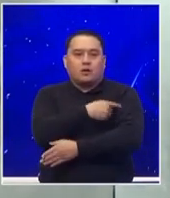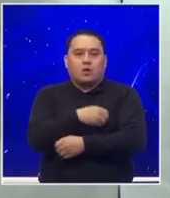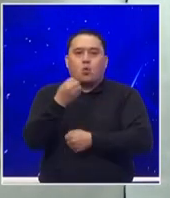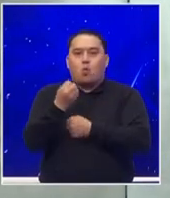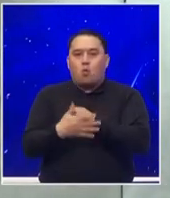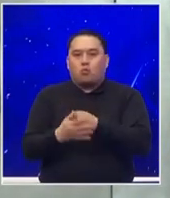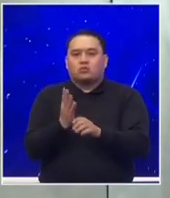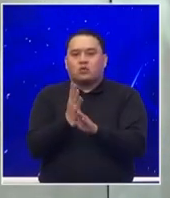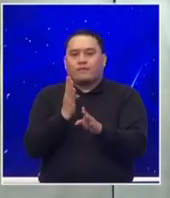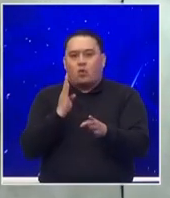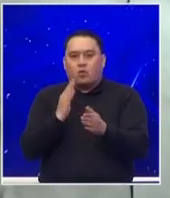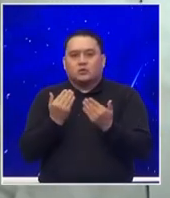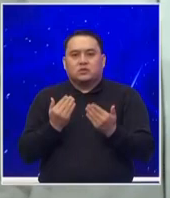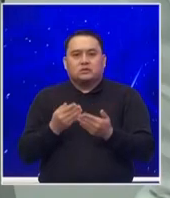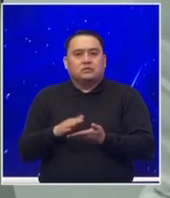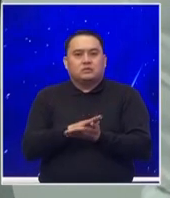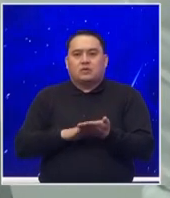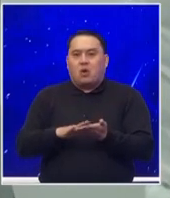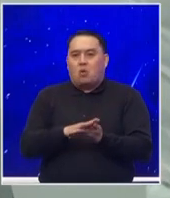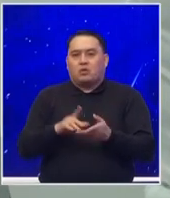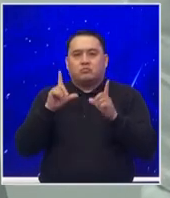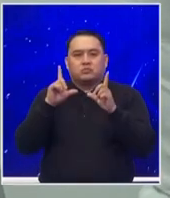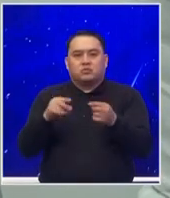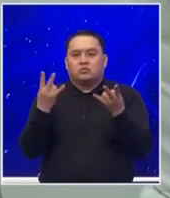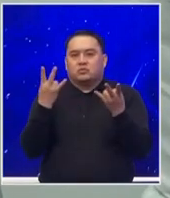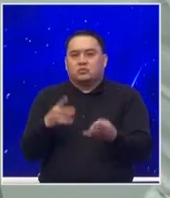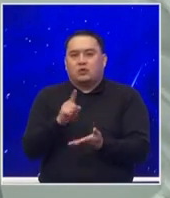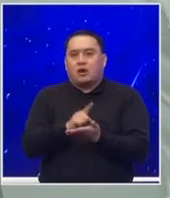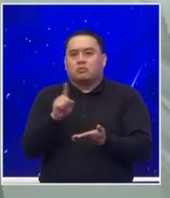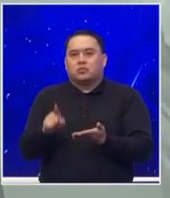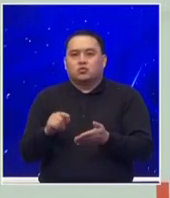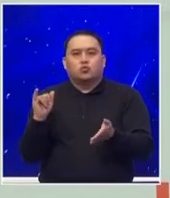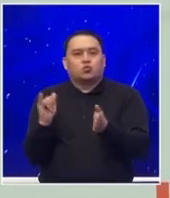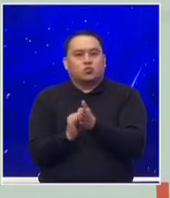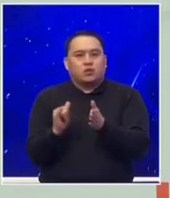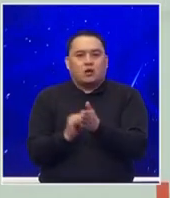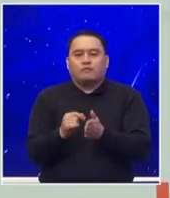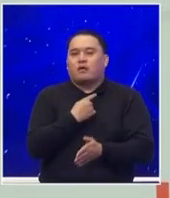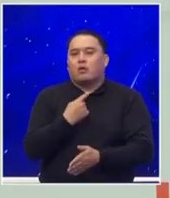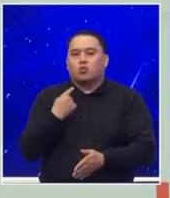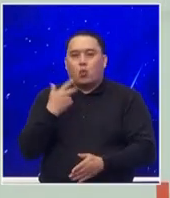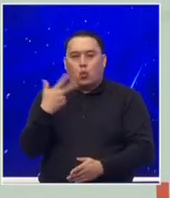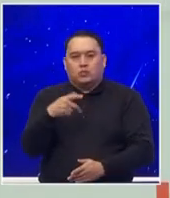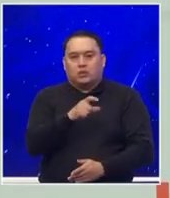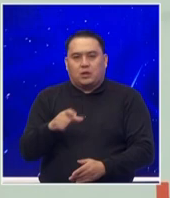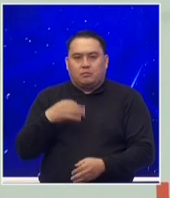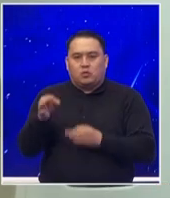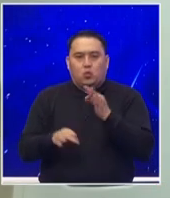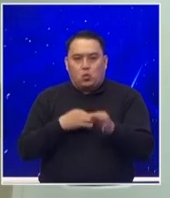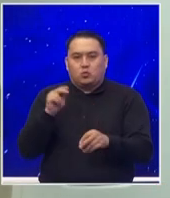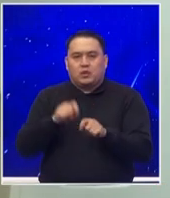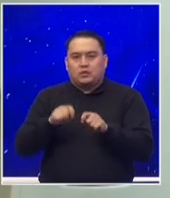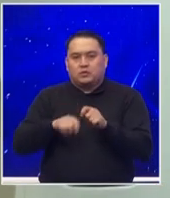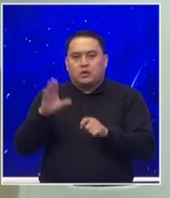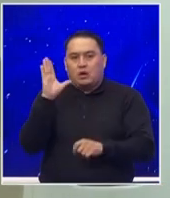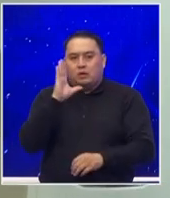орталықтарын кезіп кететін. Енді ешкім ешқайда бармайды. Ауруханаға заманауи құрылғы қойылды. Тәулігіне 30 адамды тексере алады.